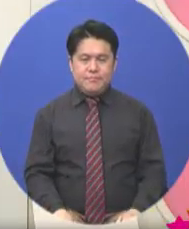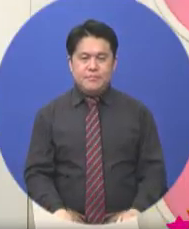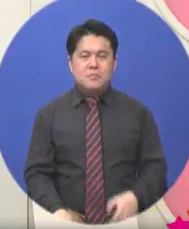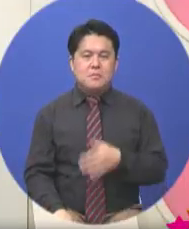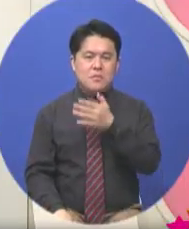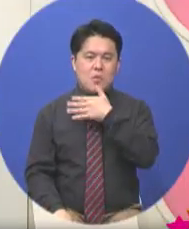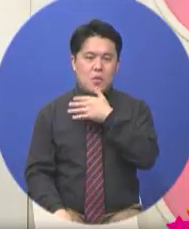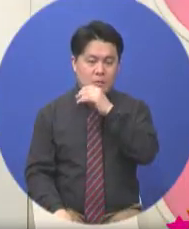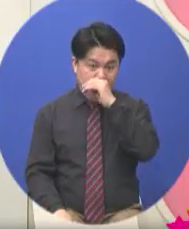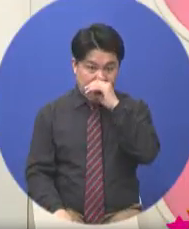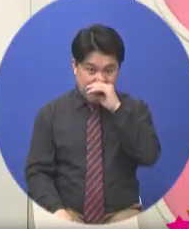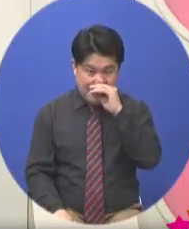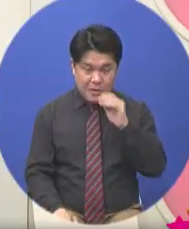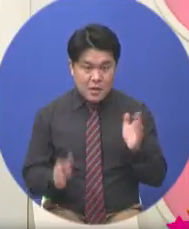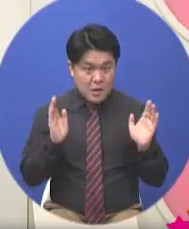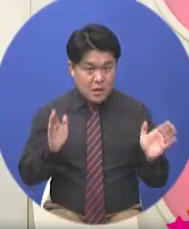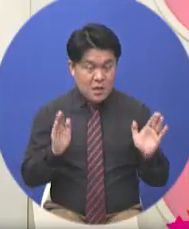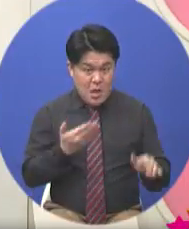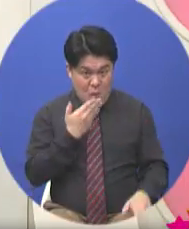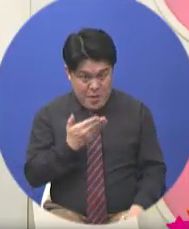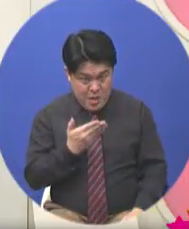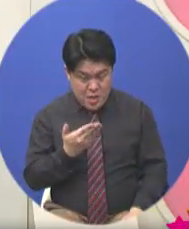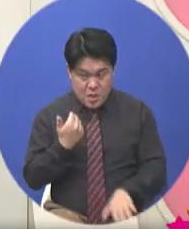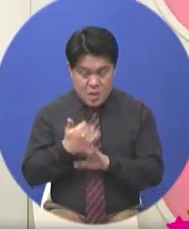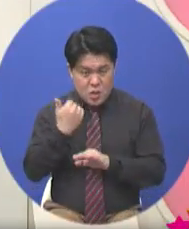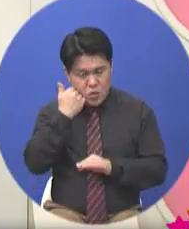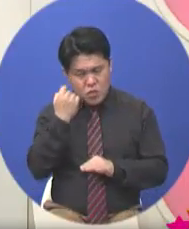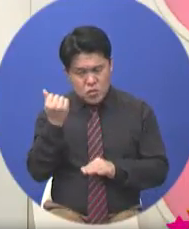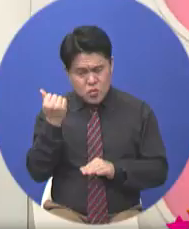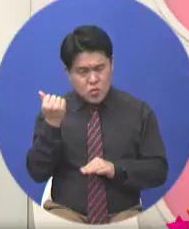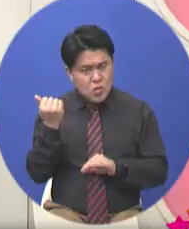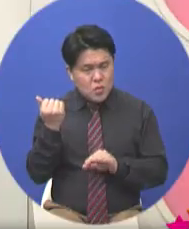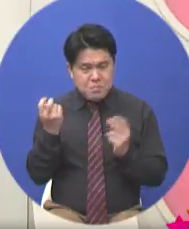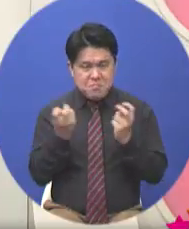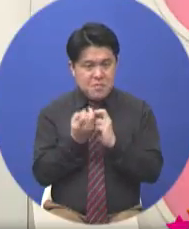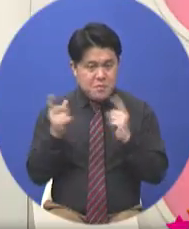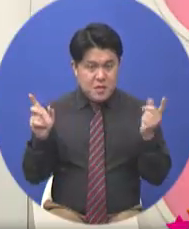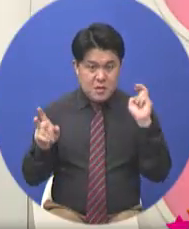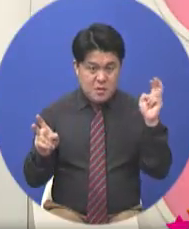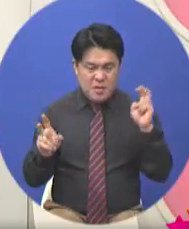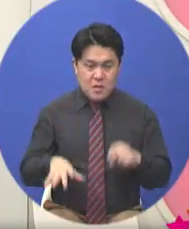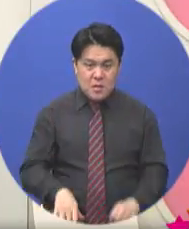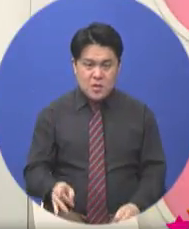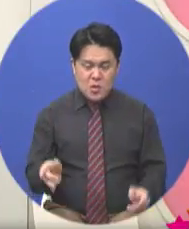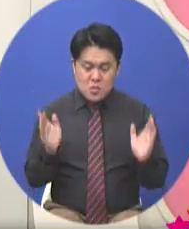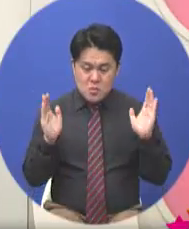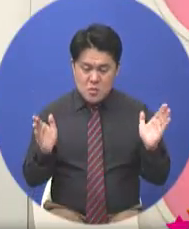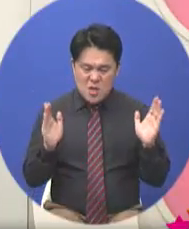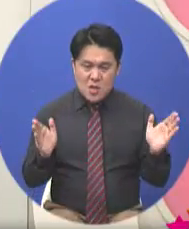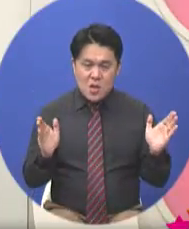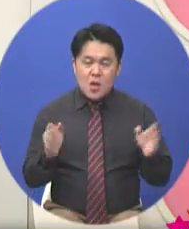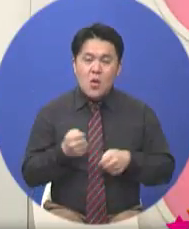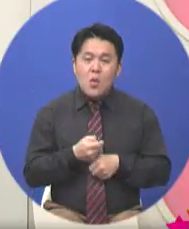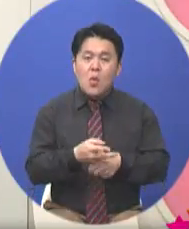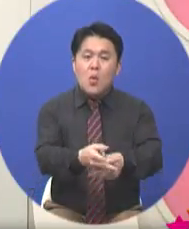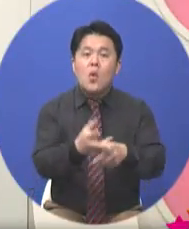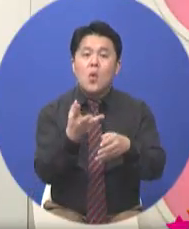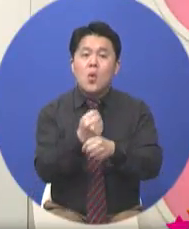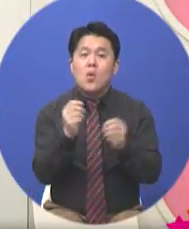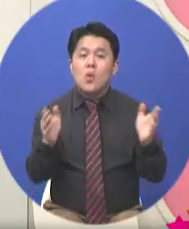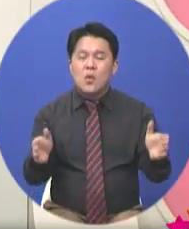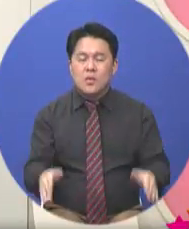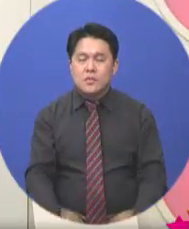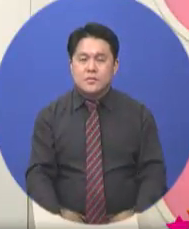아, 자, 그러시군요. 마라톤을 하셨어요. 다른 네. 분들과는 또 다르게. 예, 예. 처음에 마라톤을 몇 키로나